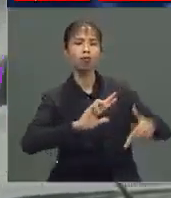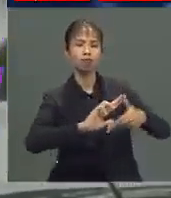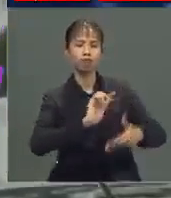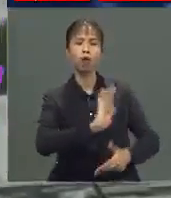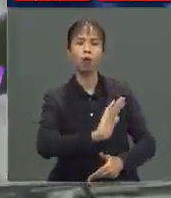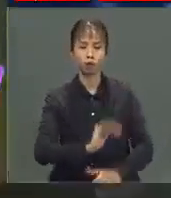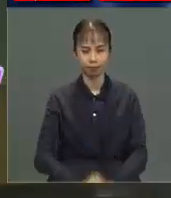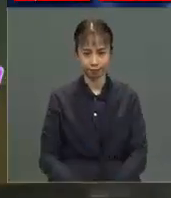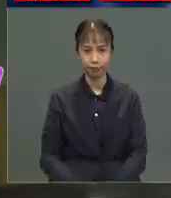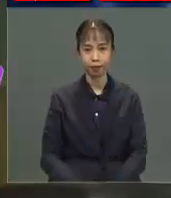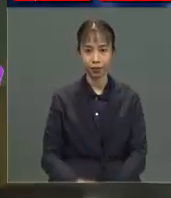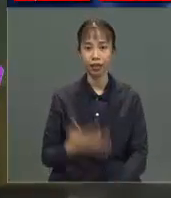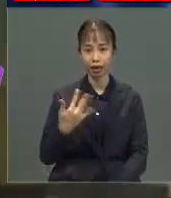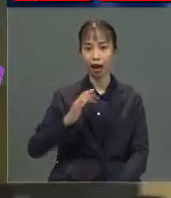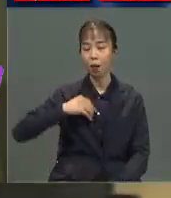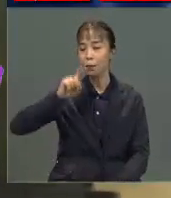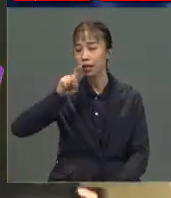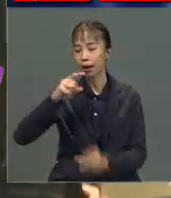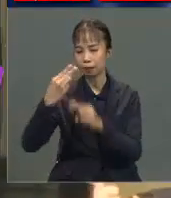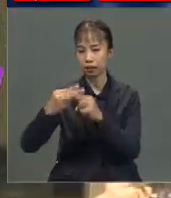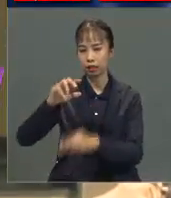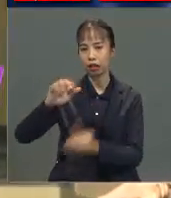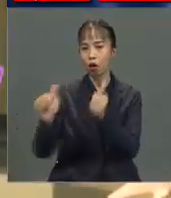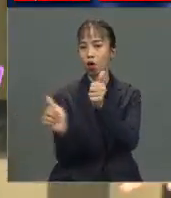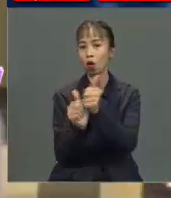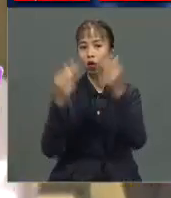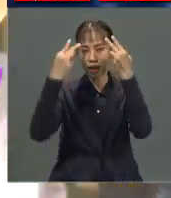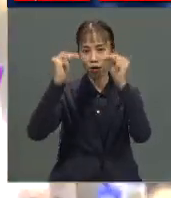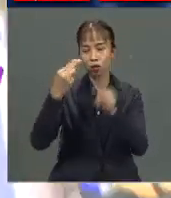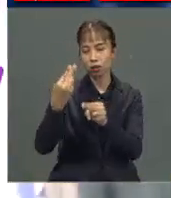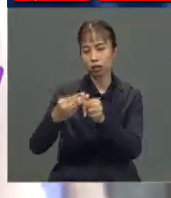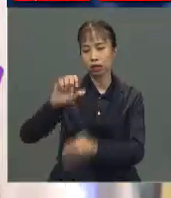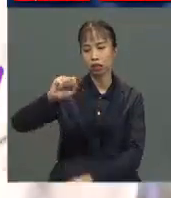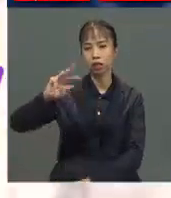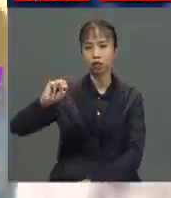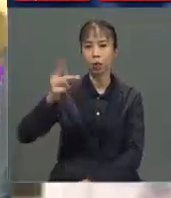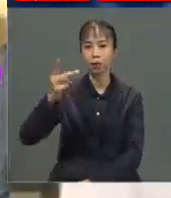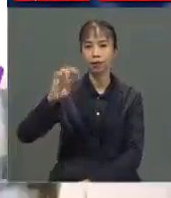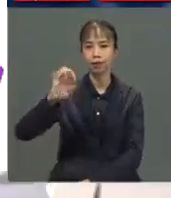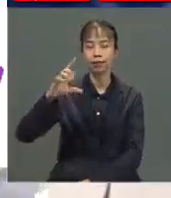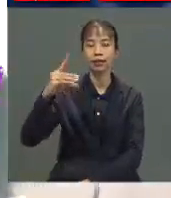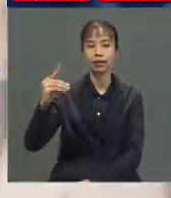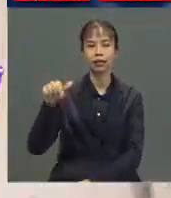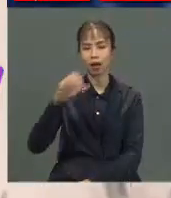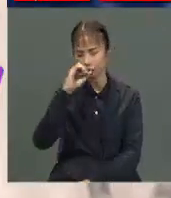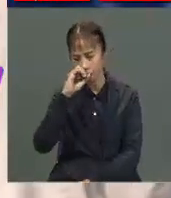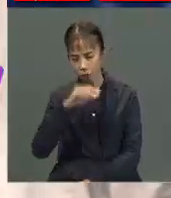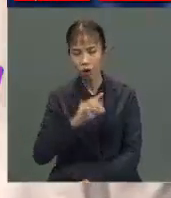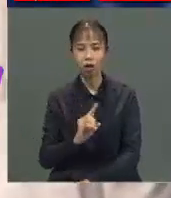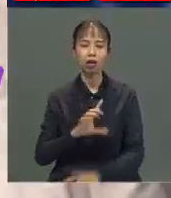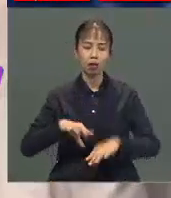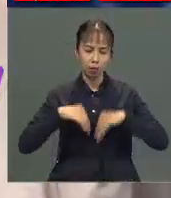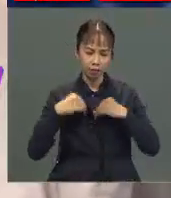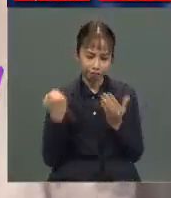นอกจากนี้ก็ไปสอบถามจากนายสมคิดจาตุศรีพิทักษ์รองนายกรัฐมนตรีซึ่งท่านก็ยอมรับนะคะว่าเป็นเรื่องน่าเสียดายส่